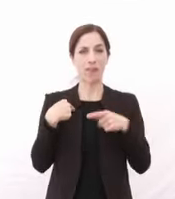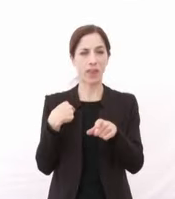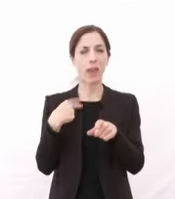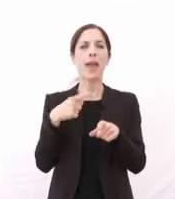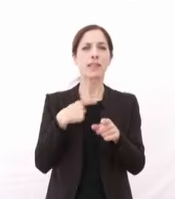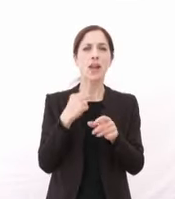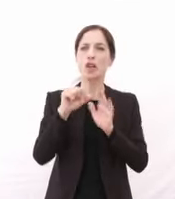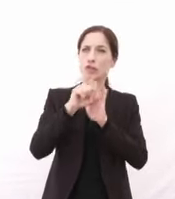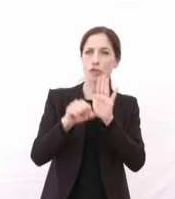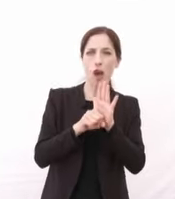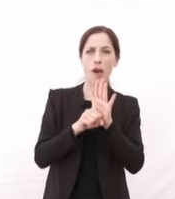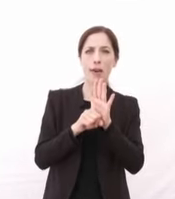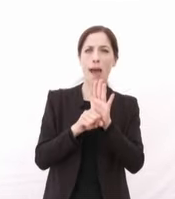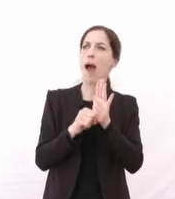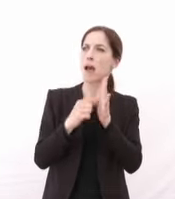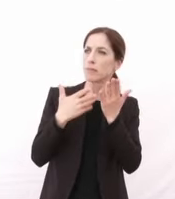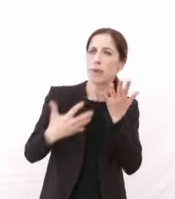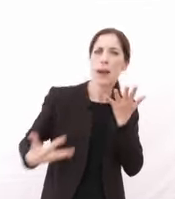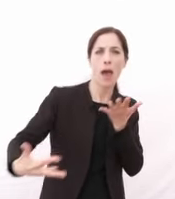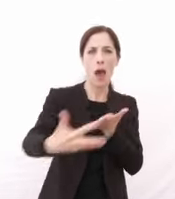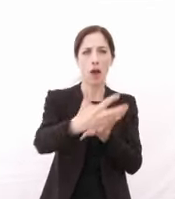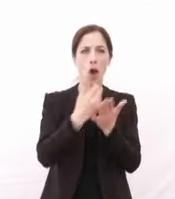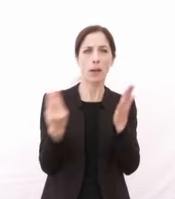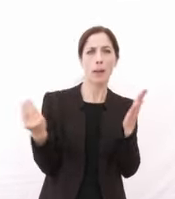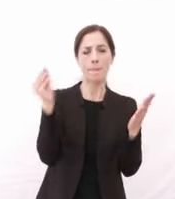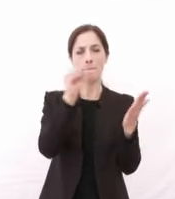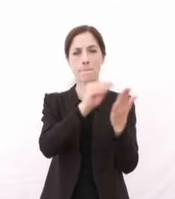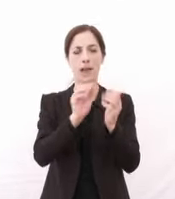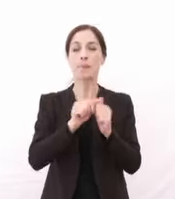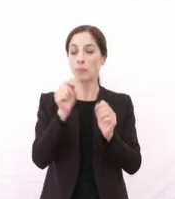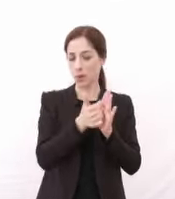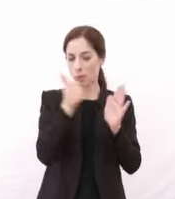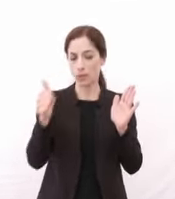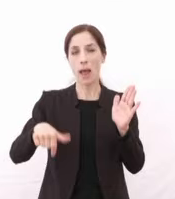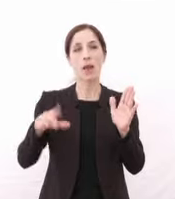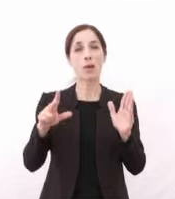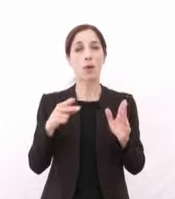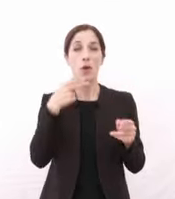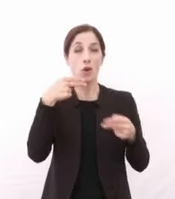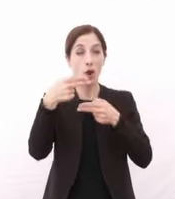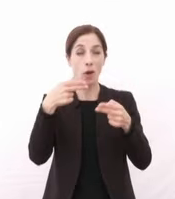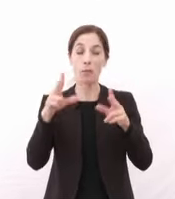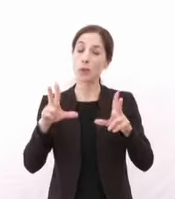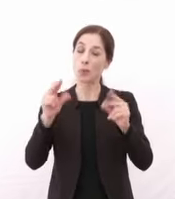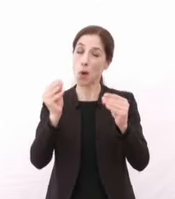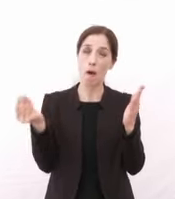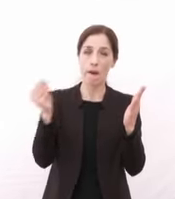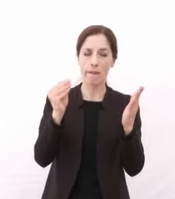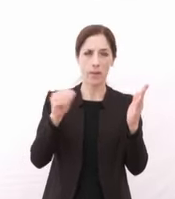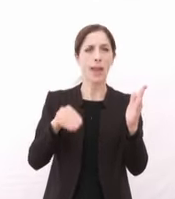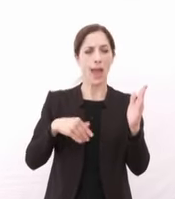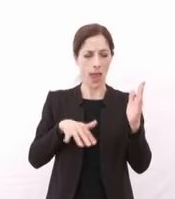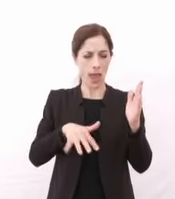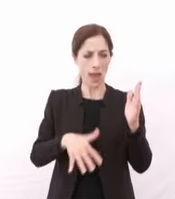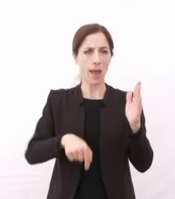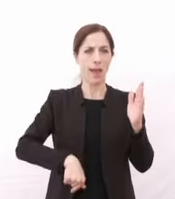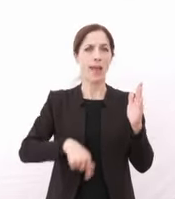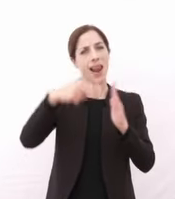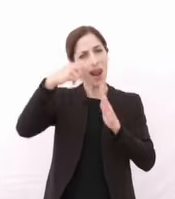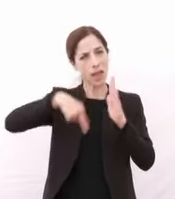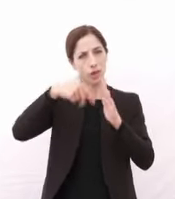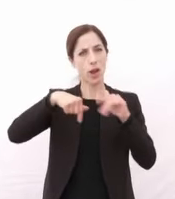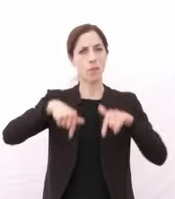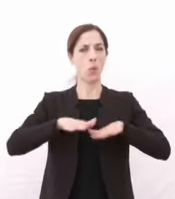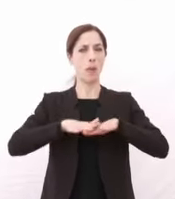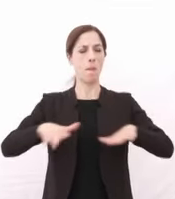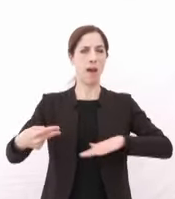cui quest'anno abbiamo anche inserito nuovi nomi che oggi leggeremo tra poco qui sul palco, quindi